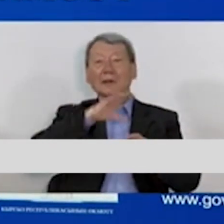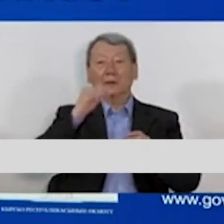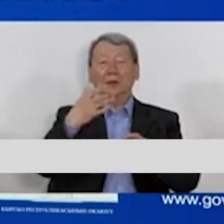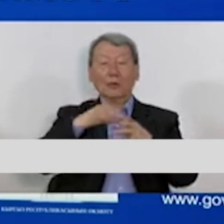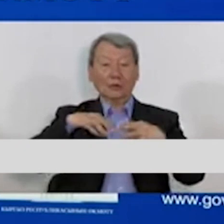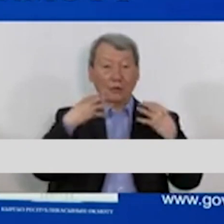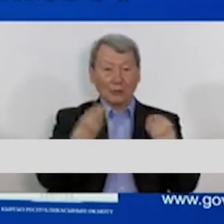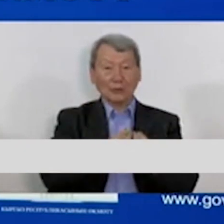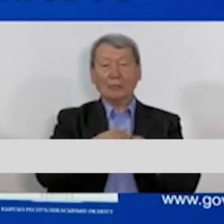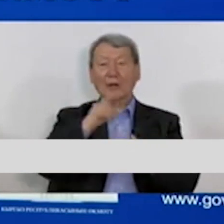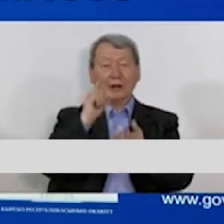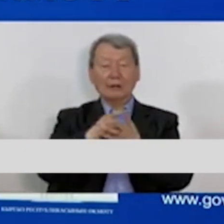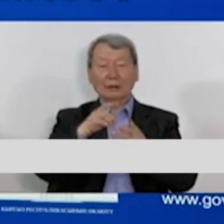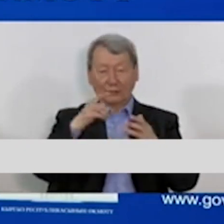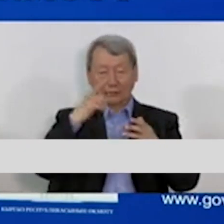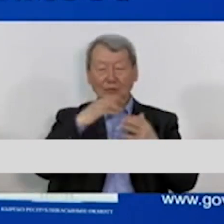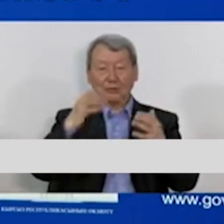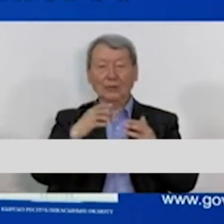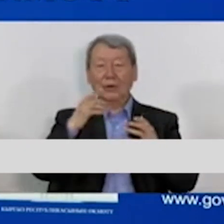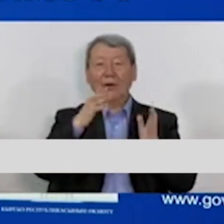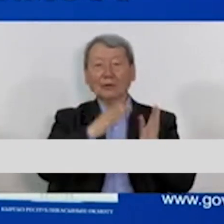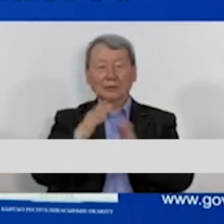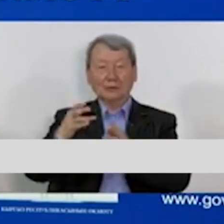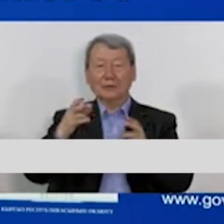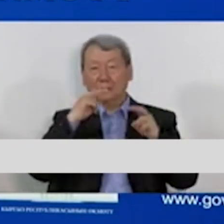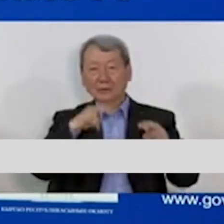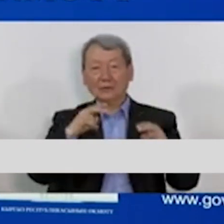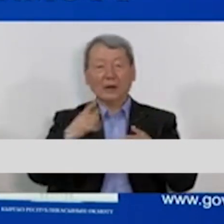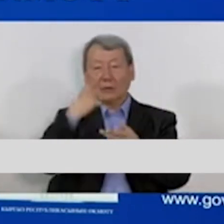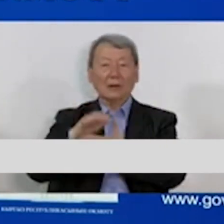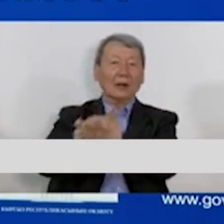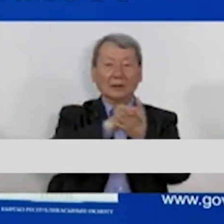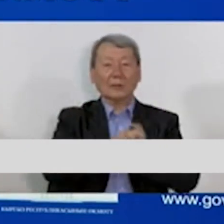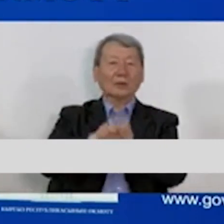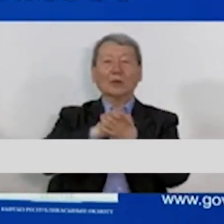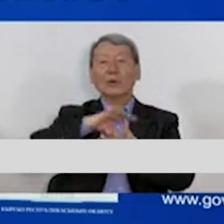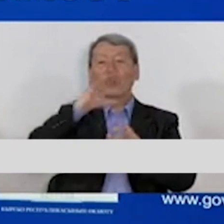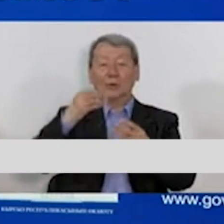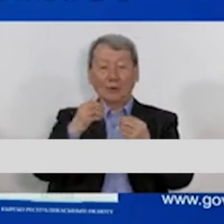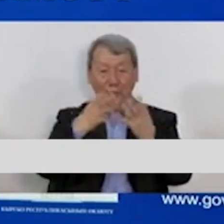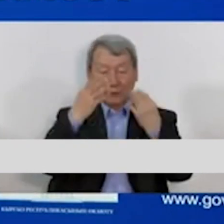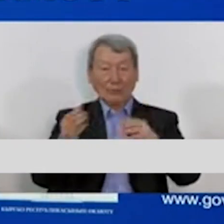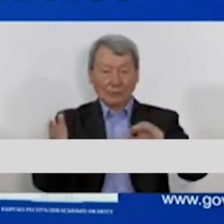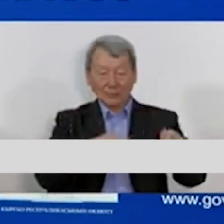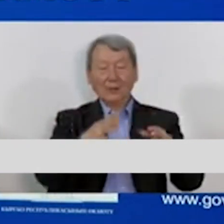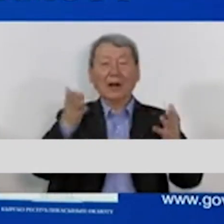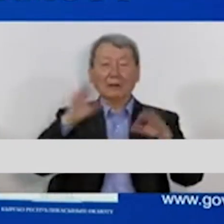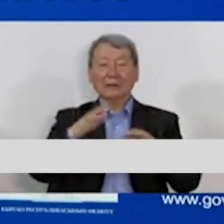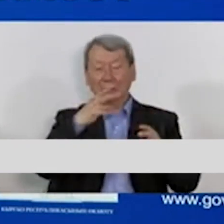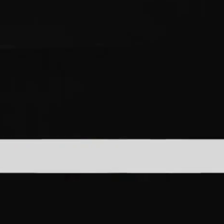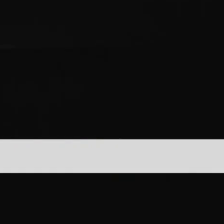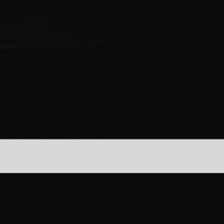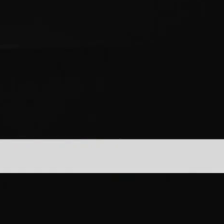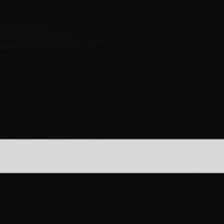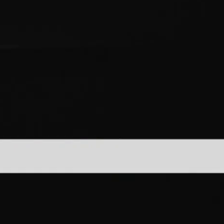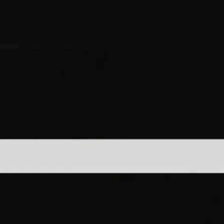Ошондуктан үй-бүлөбүздү ар кандай зомбулуктан, урт токмоктон сактап, ынтымакка жашасак, бул оор күндөрдө өтүп, жакшы жашоого багыт